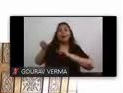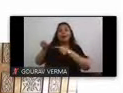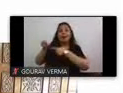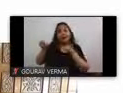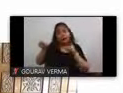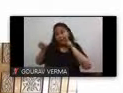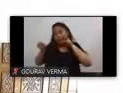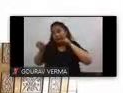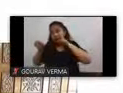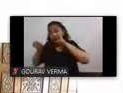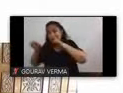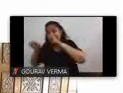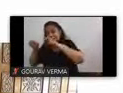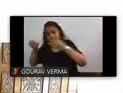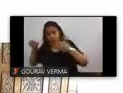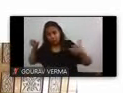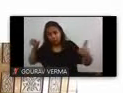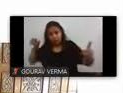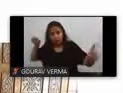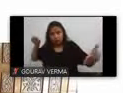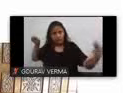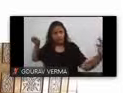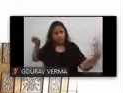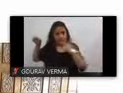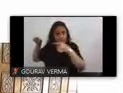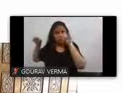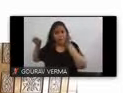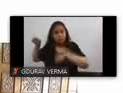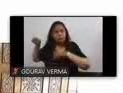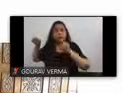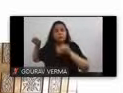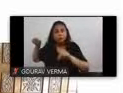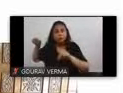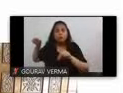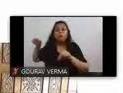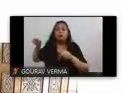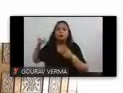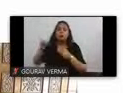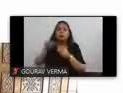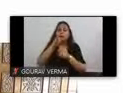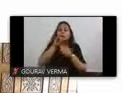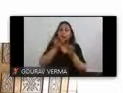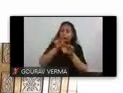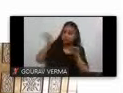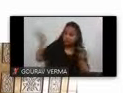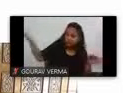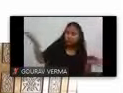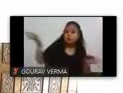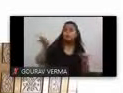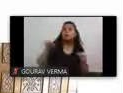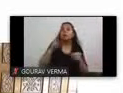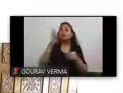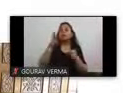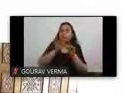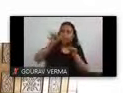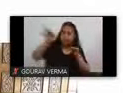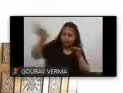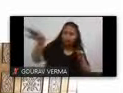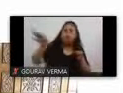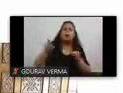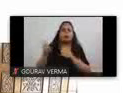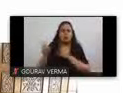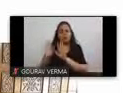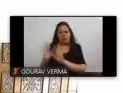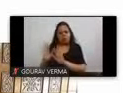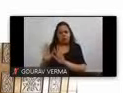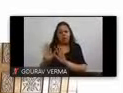चाइल्ड इज एबल टू सी, दैट इज मोर इम्पॉर्टेंट दैन लुकिंग एट वो 6 meters में इतना दूर देख सकते हैं या 3 meters में इतना दूर